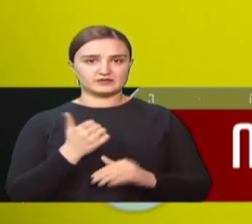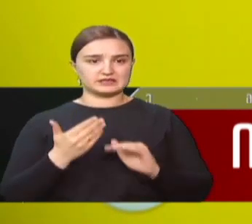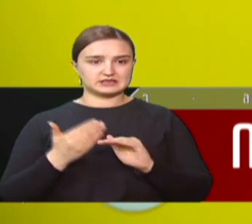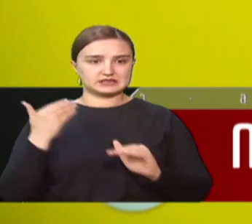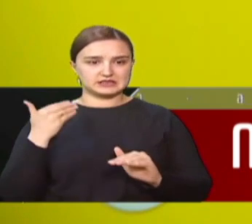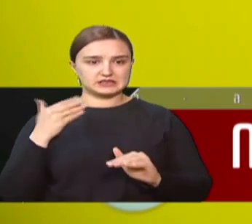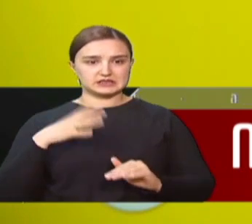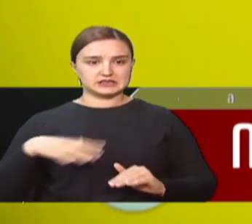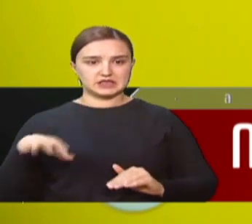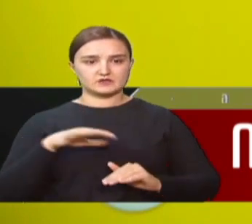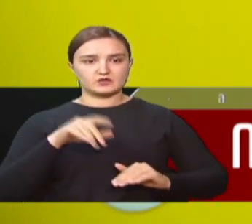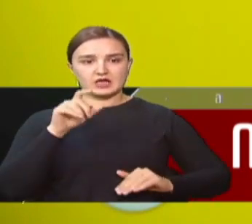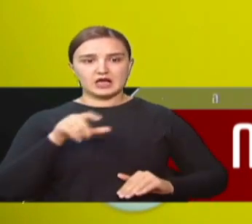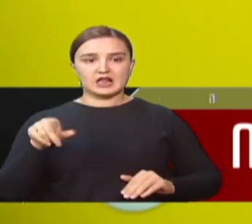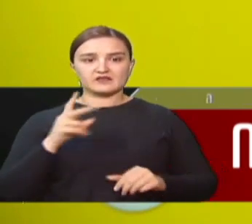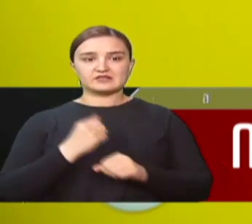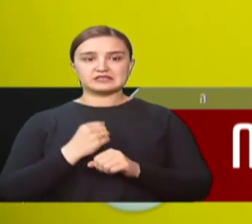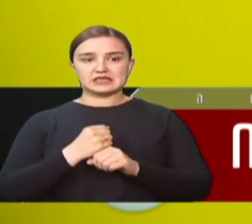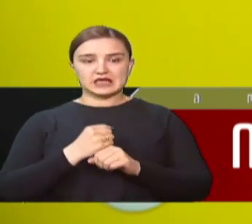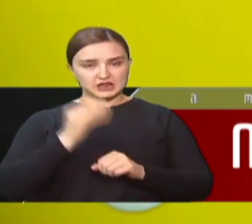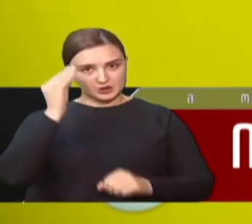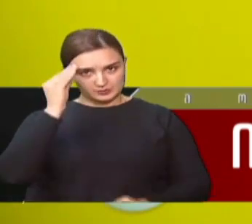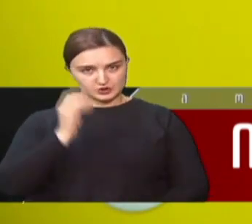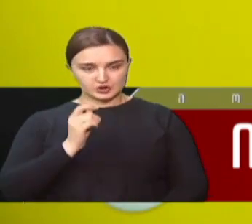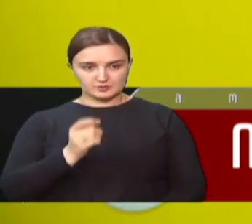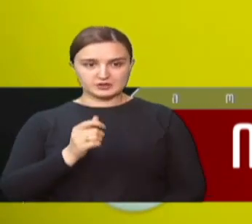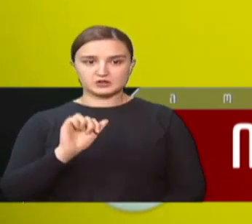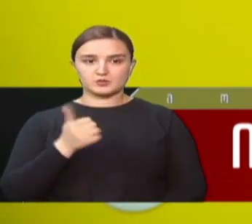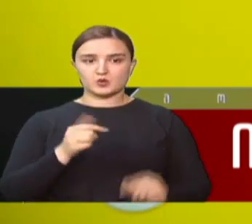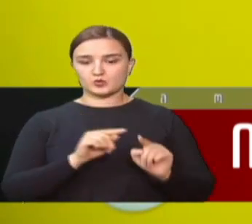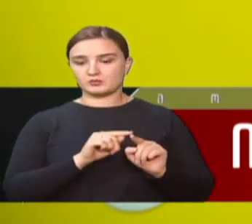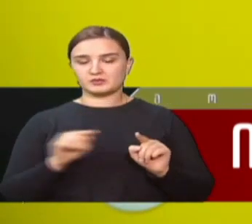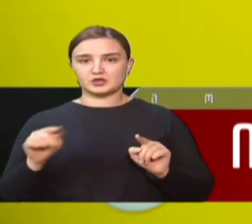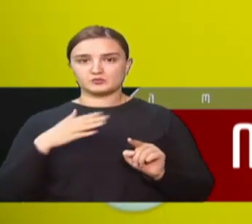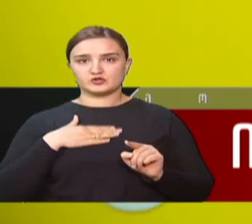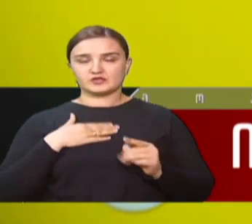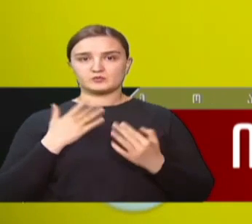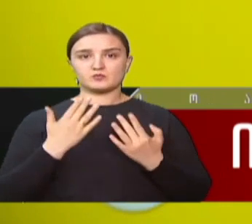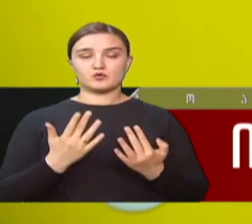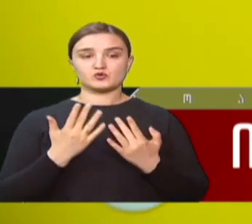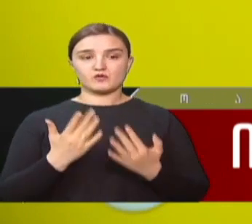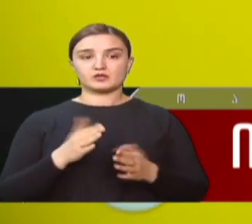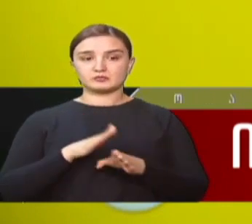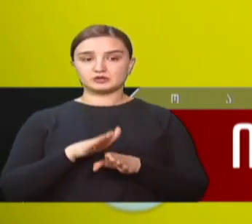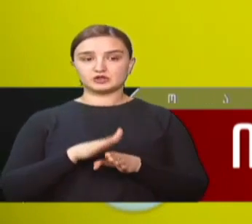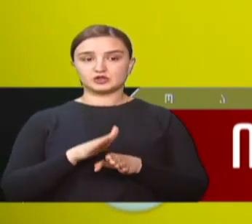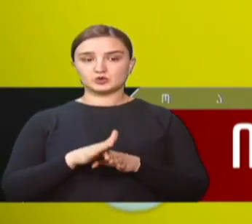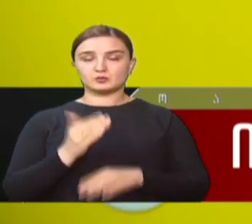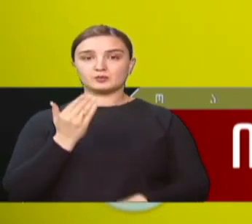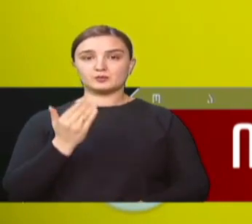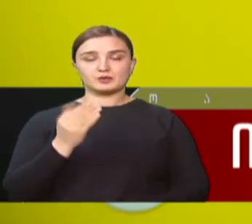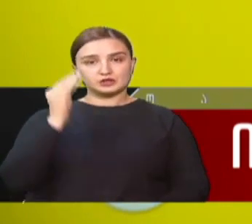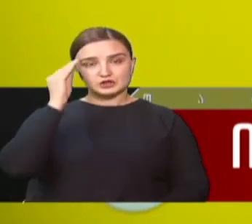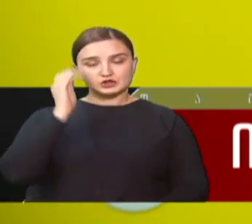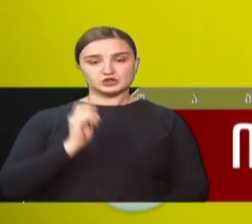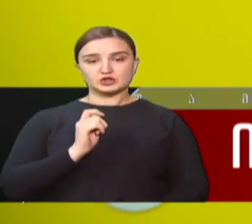ანუ უშუალოდ ის ხალხი, ვინც აკეთებს შეფასებებს, როგორ მიმდინარეობს ჩვენი მოთხოვნების შესრულება, მათი